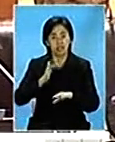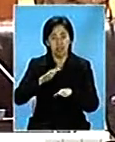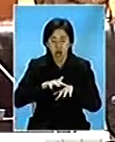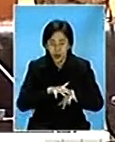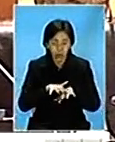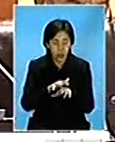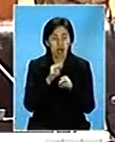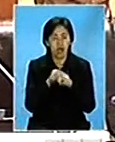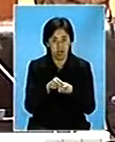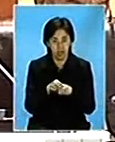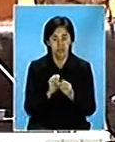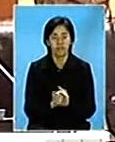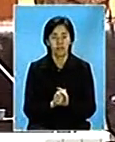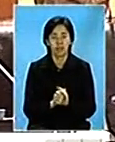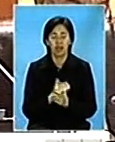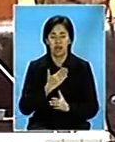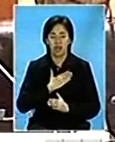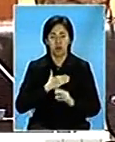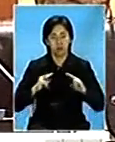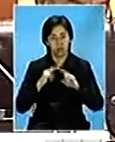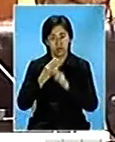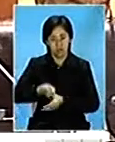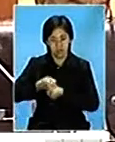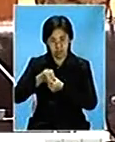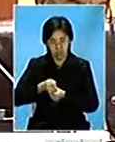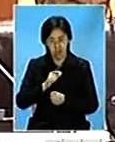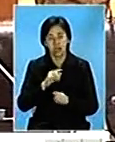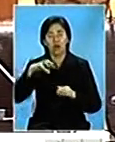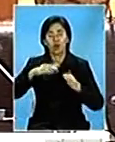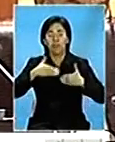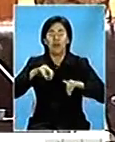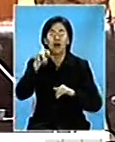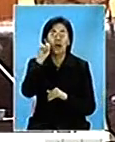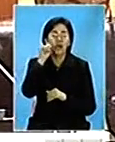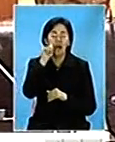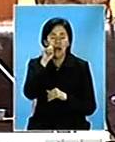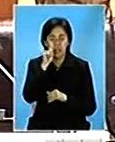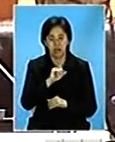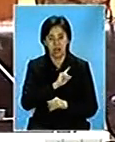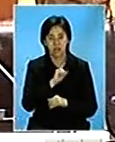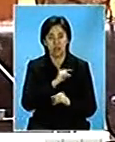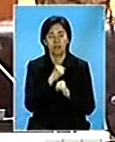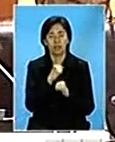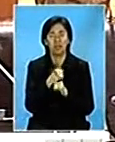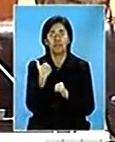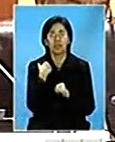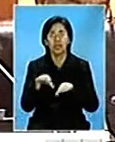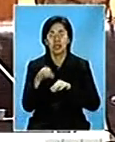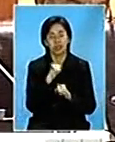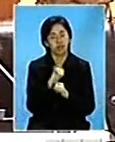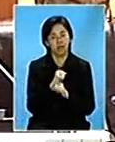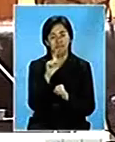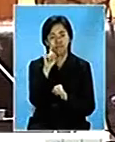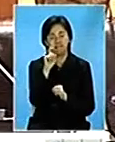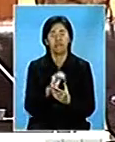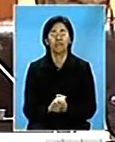นี้ในภารกิจในส่วนของกระทรวงเกษตรและสหกรณ์กรมชลประทานนั้นนะครับเมื่อเป็นคลองธรรมชาติก็ไม่สามารถดำเนินการได้ซึ่ง